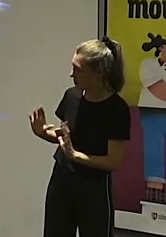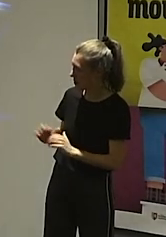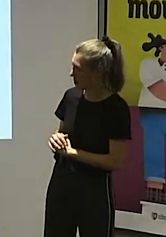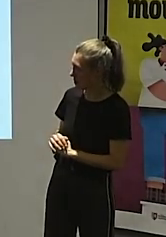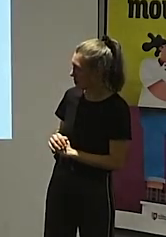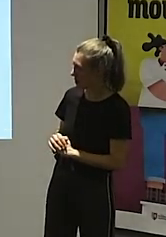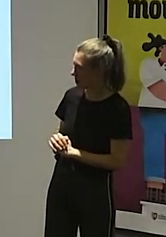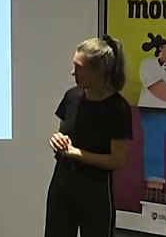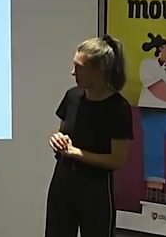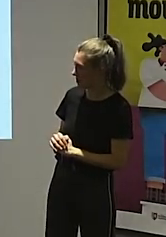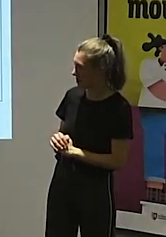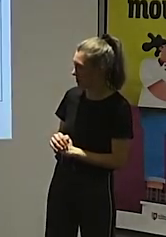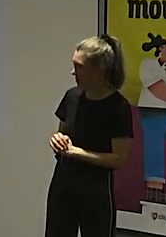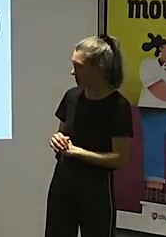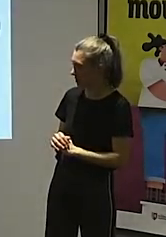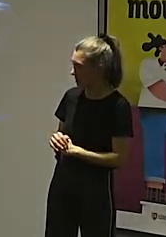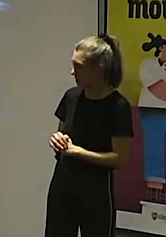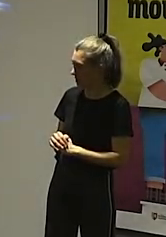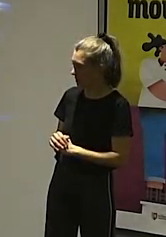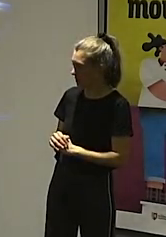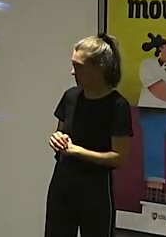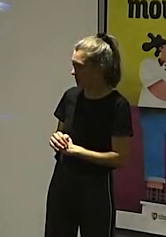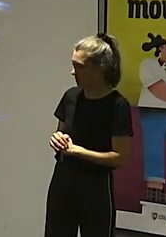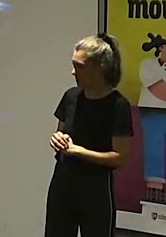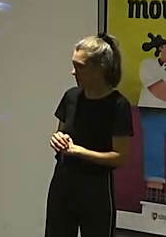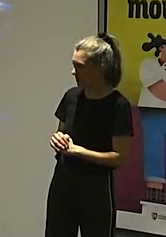Moi, je vais mettre un petit peu plus loin.